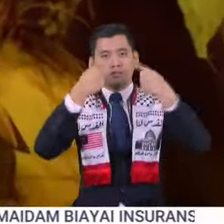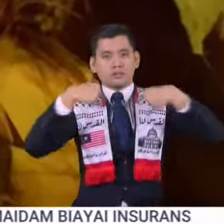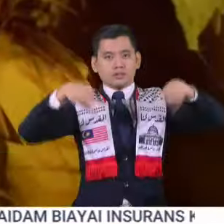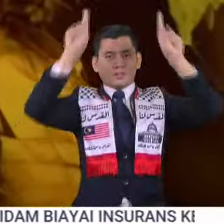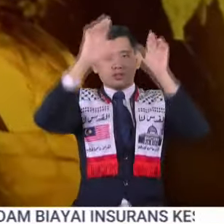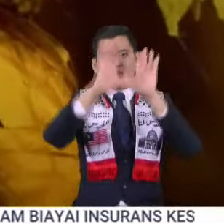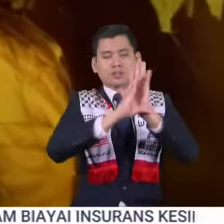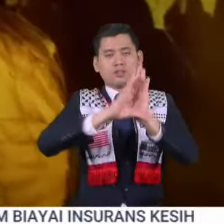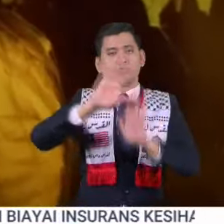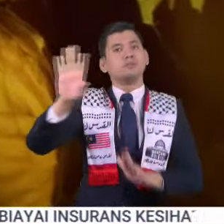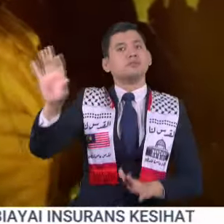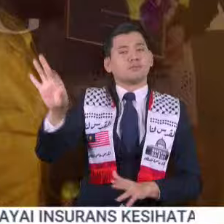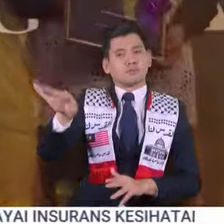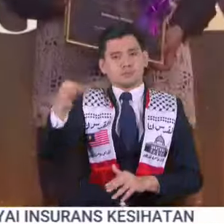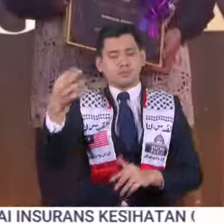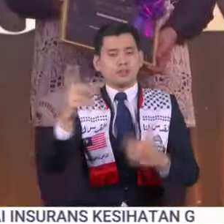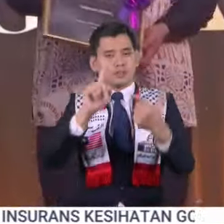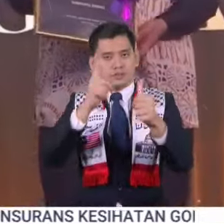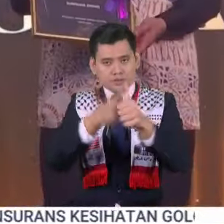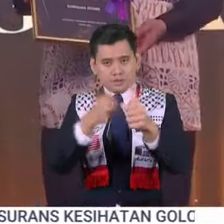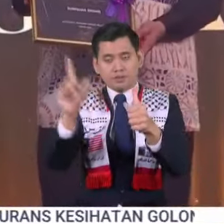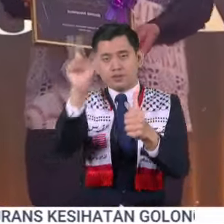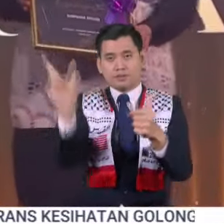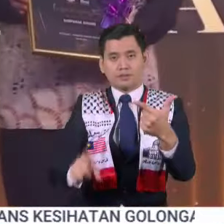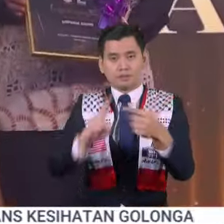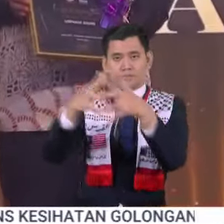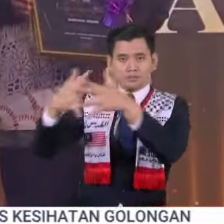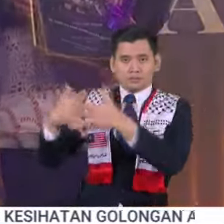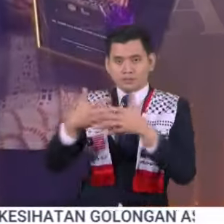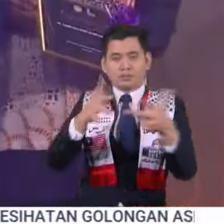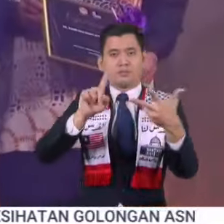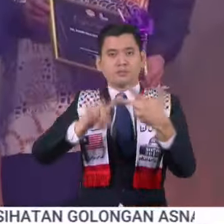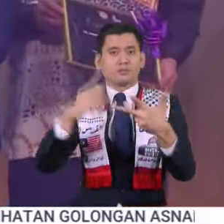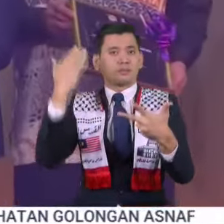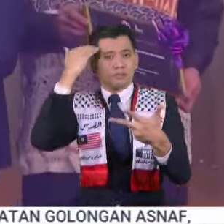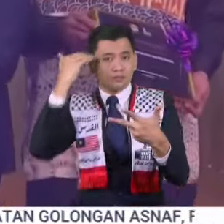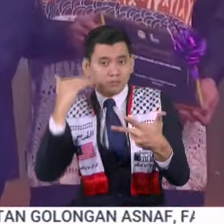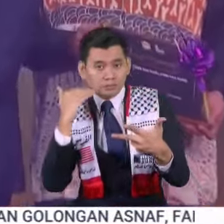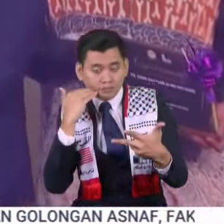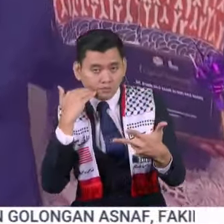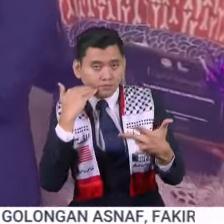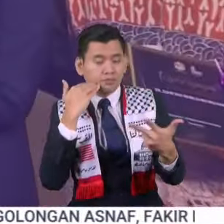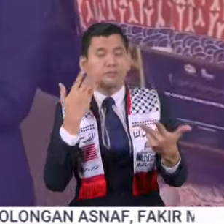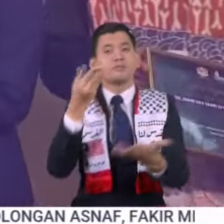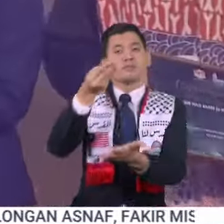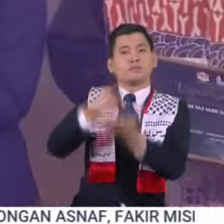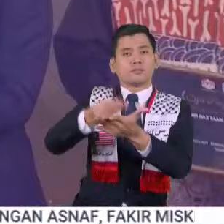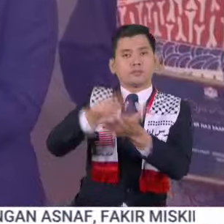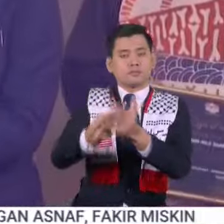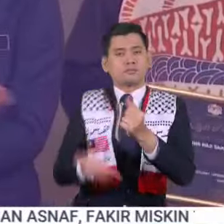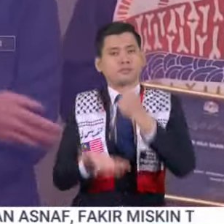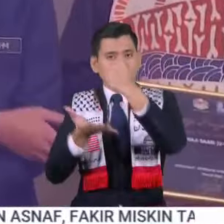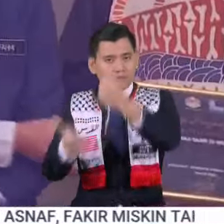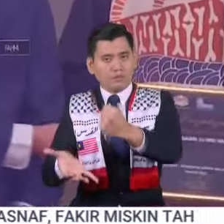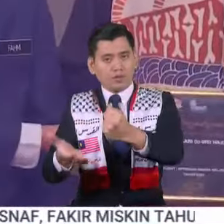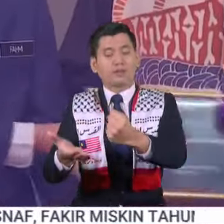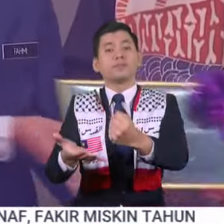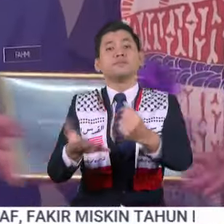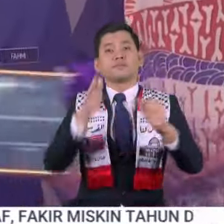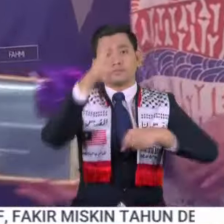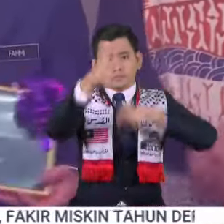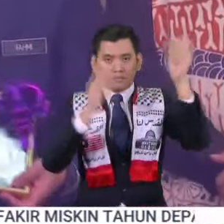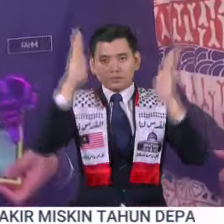Itali Amerika Syarikat dan Korea di peringkat pasaran domestik kutipan pecah panggung bagi filem tempatan hingga kini ialah